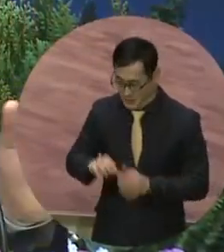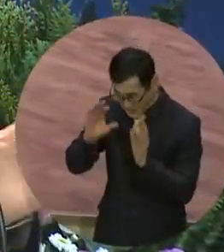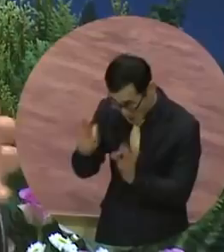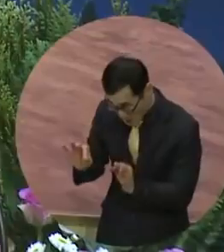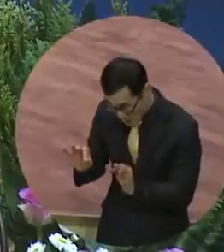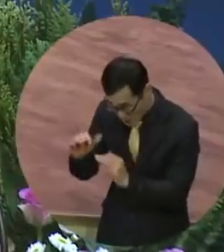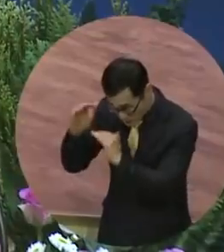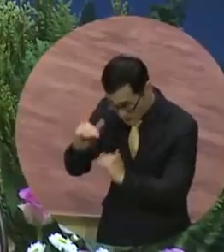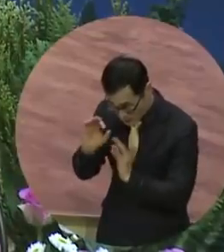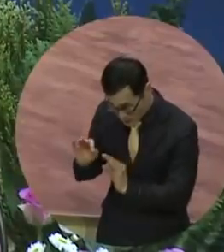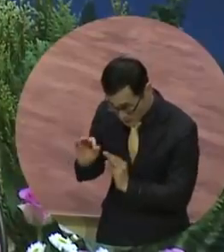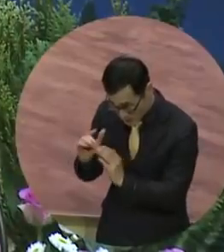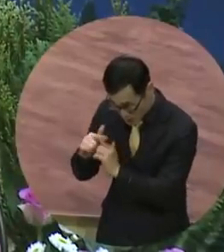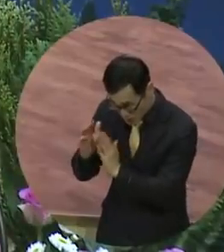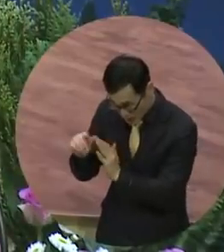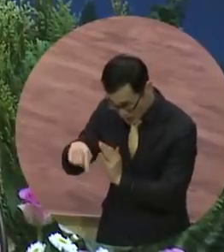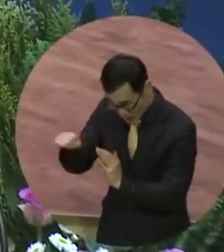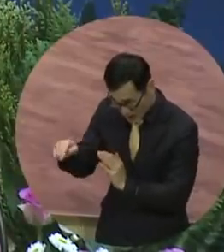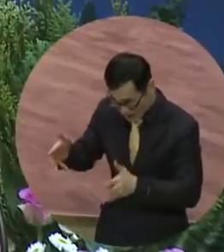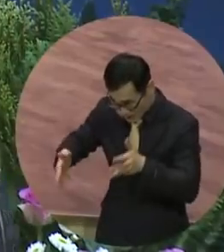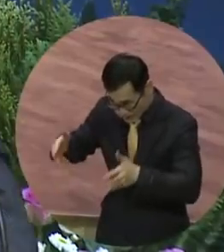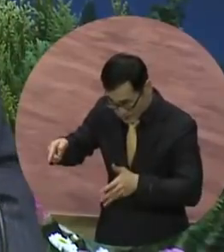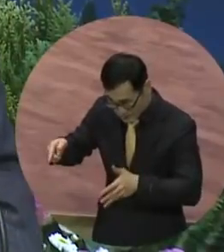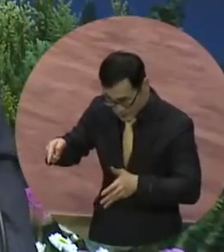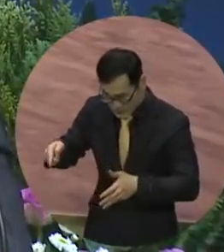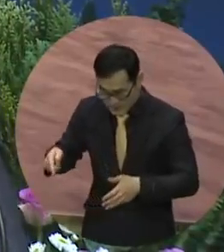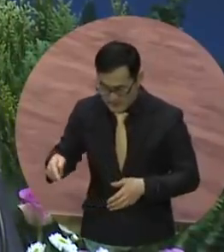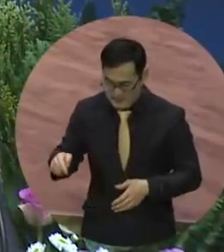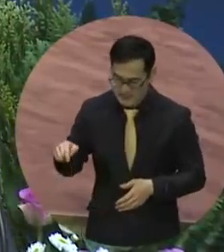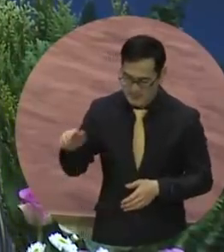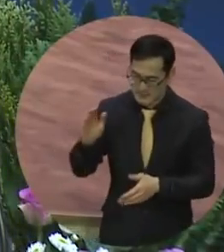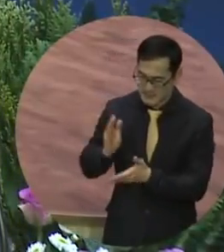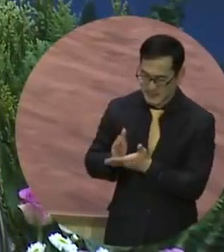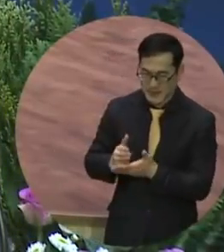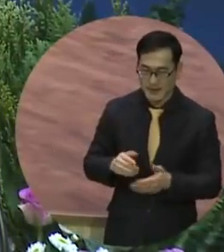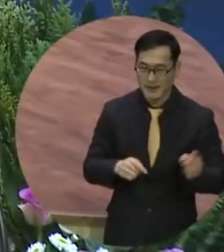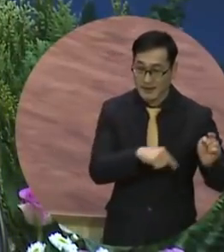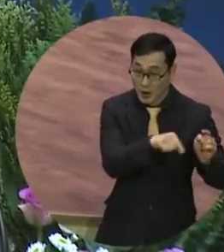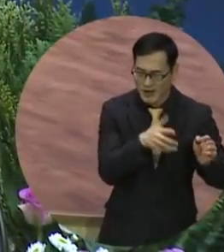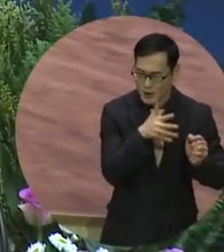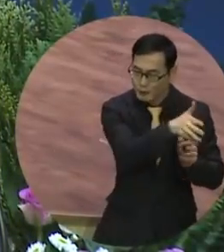때 새가족이 왔을 때 얼마나 불편했을까를 다 적어 올린 거야. 쟤인데.